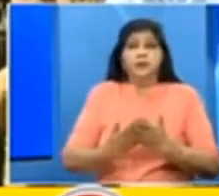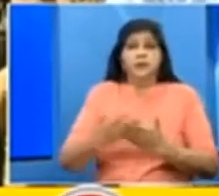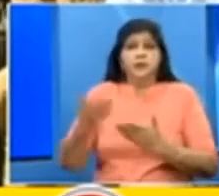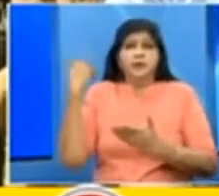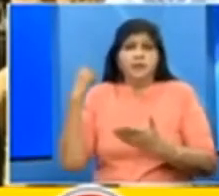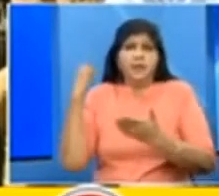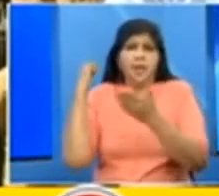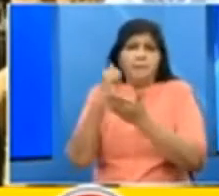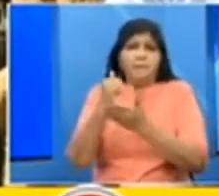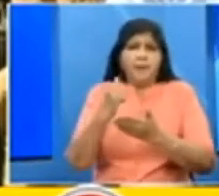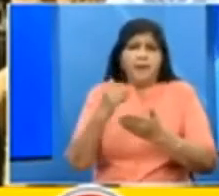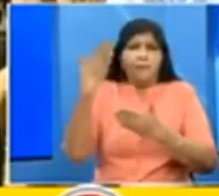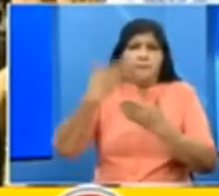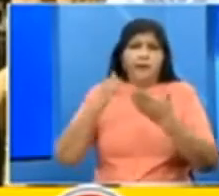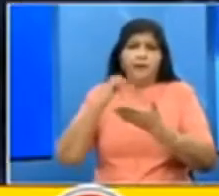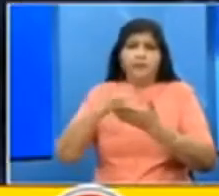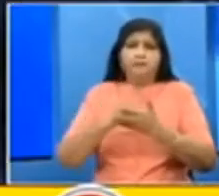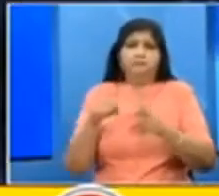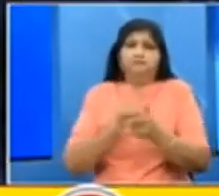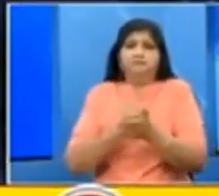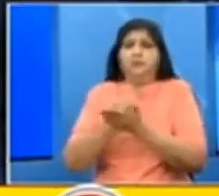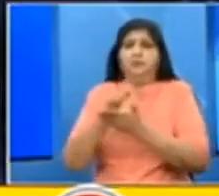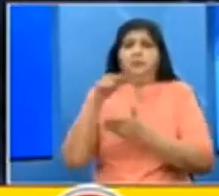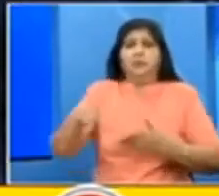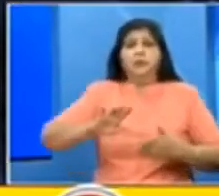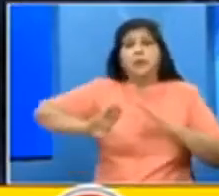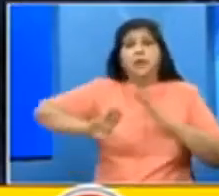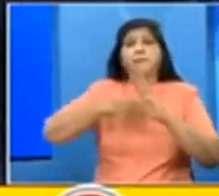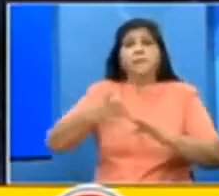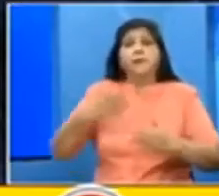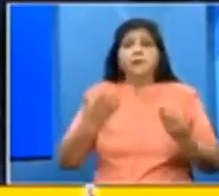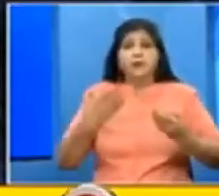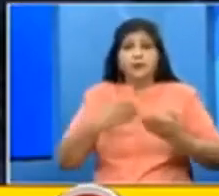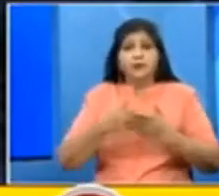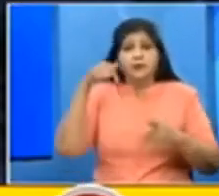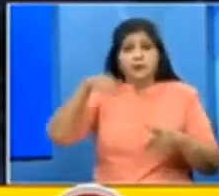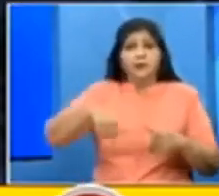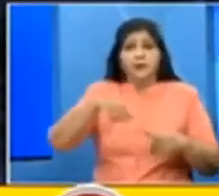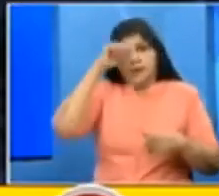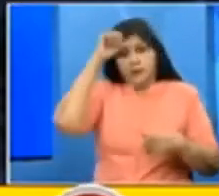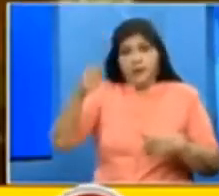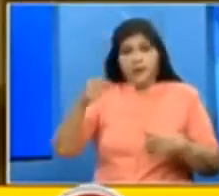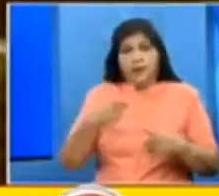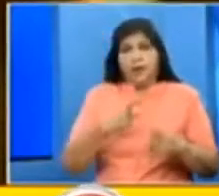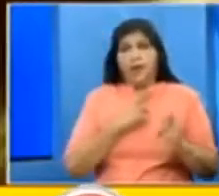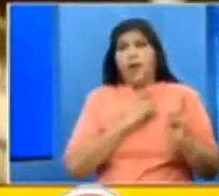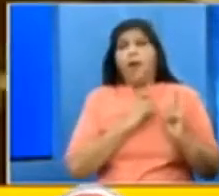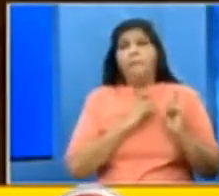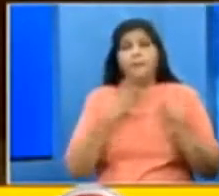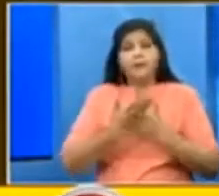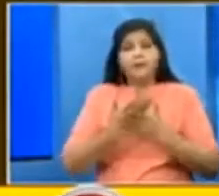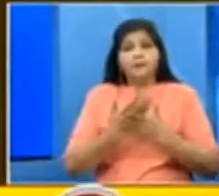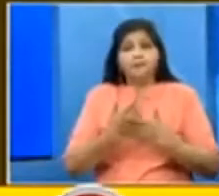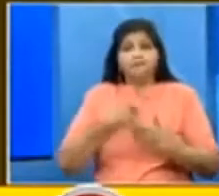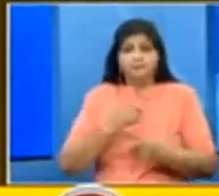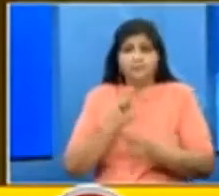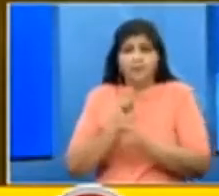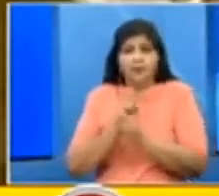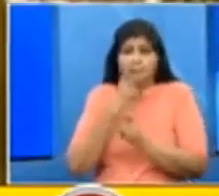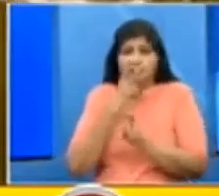छुरा घोंपने की कोशिश हुई थी, लेकिन उसके बाद भारत की वीर सेना ने जो पराक्रम